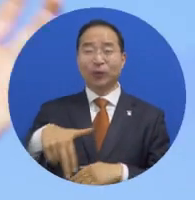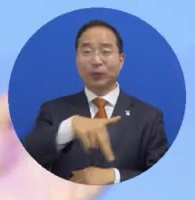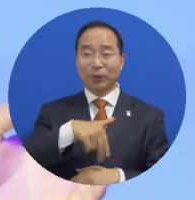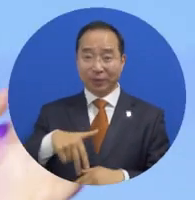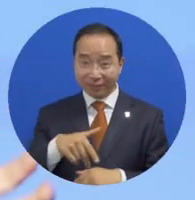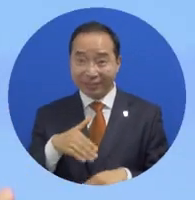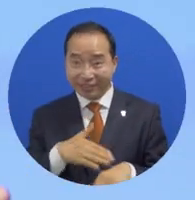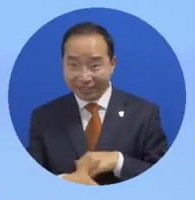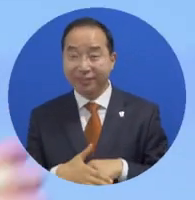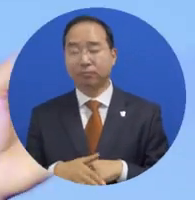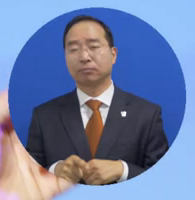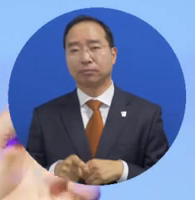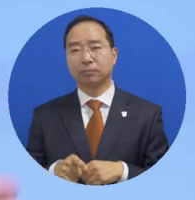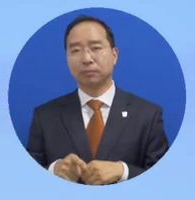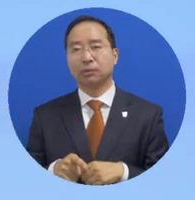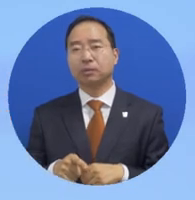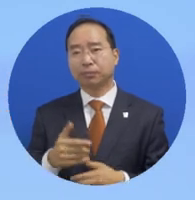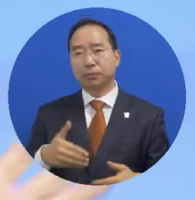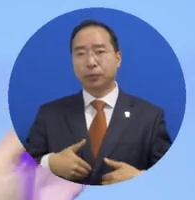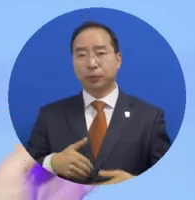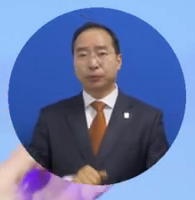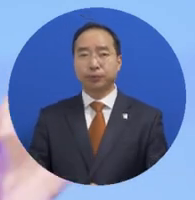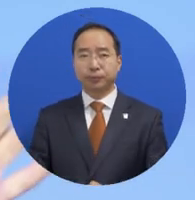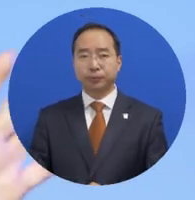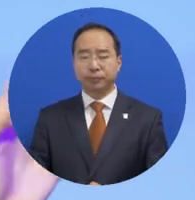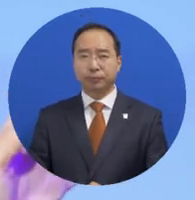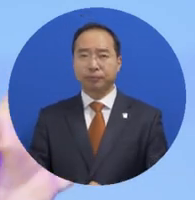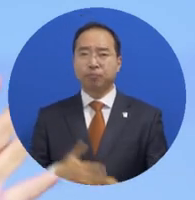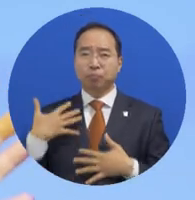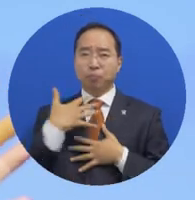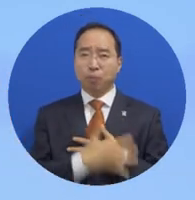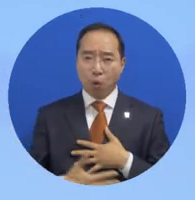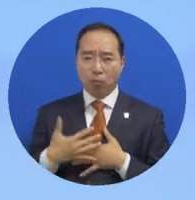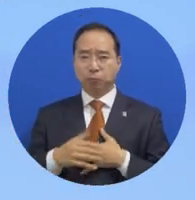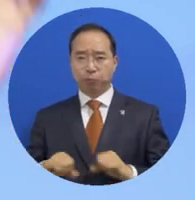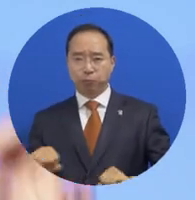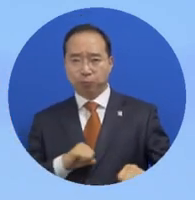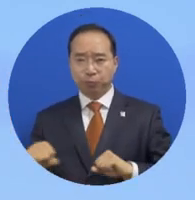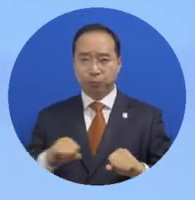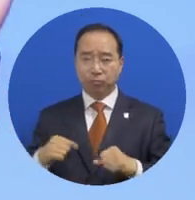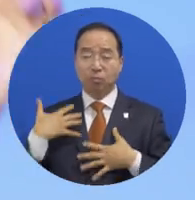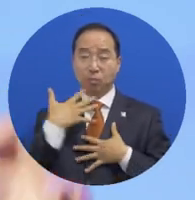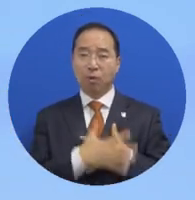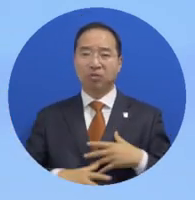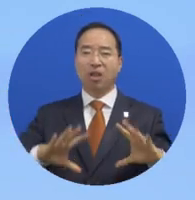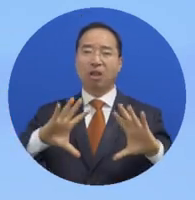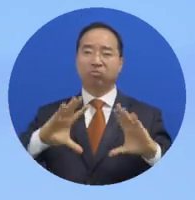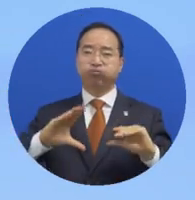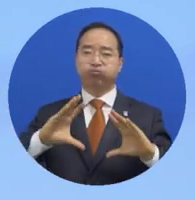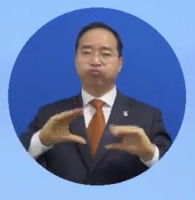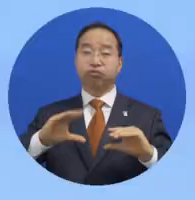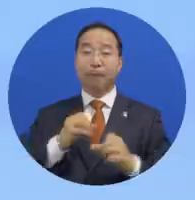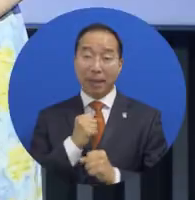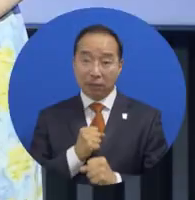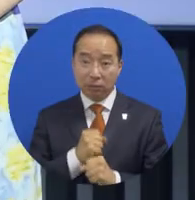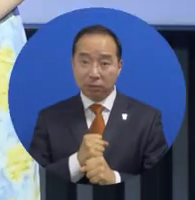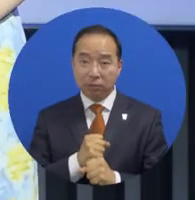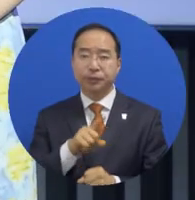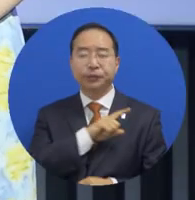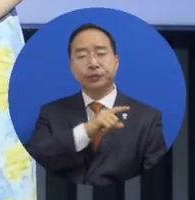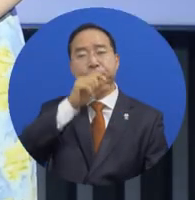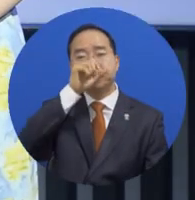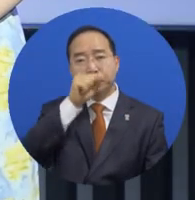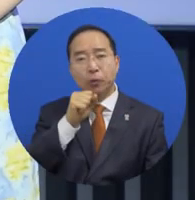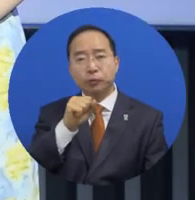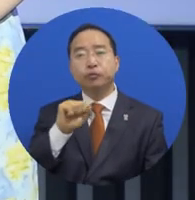한 나머지 한 20분 정도는 몸을 풀어주는. 그러니까 끊임없이 스트레칭을 하고 몸을 움직여서 부드럽게 만드는 것이 예,